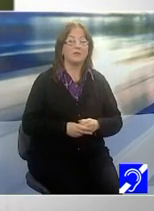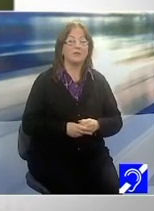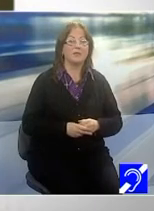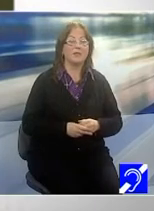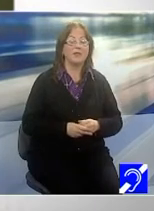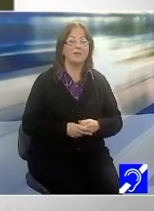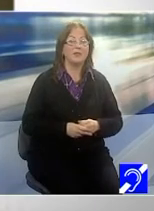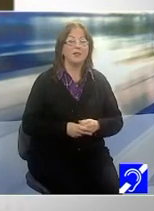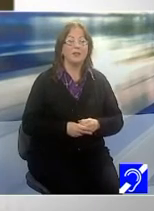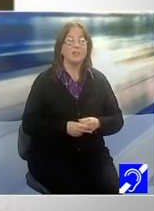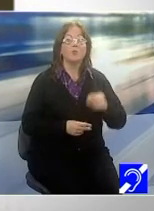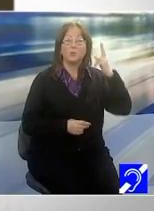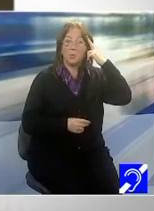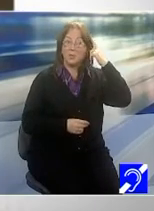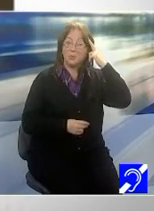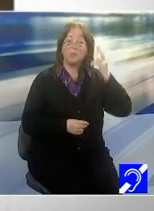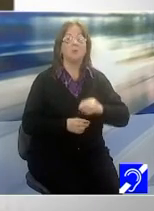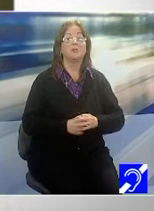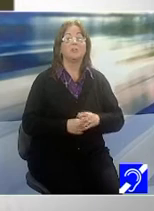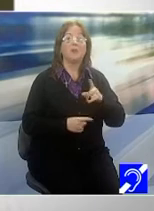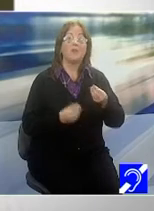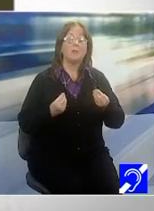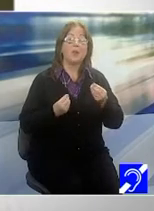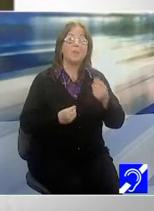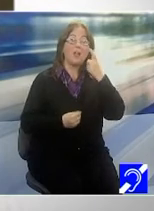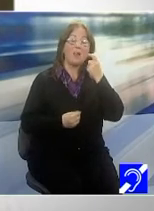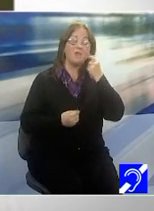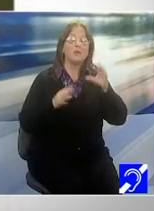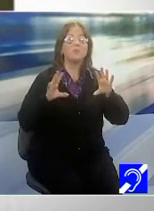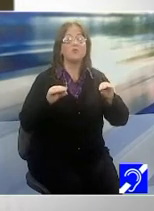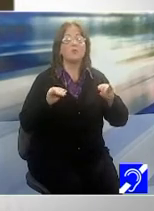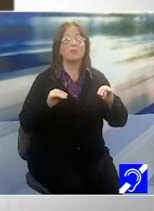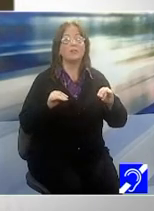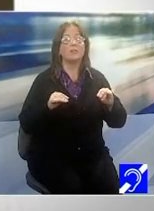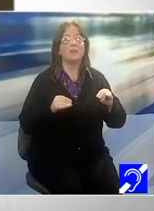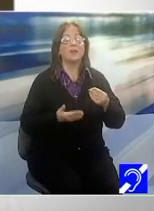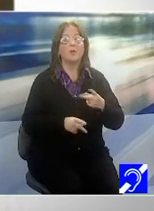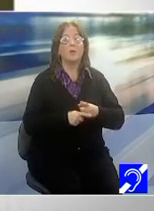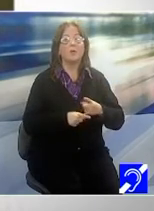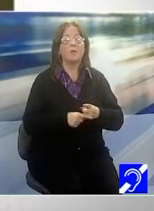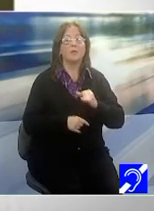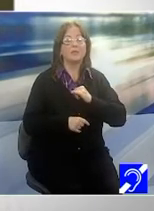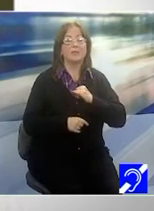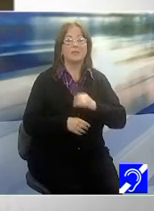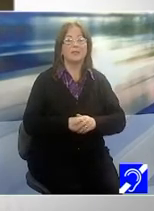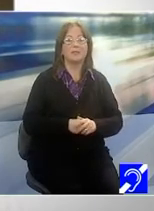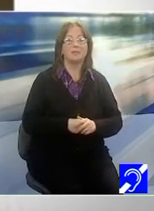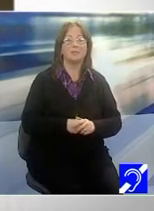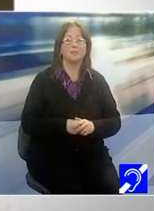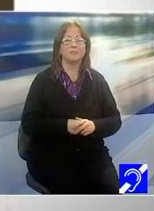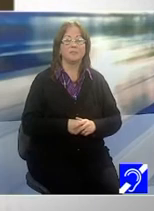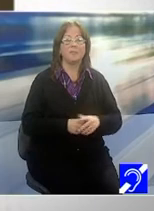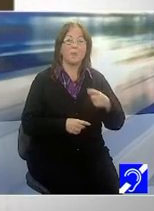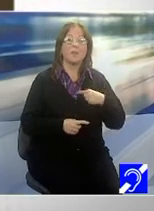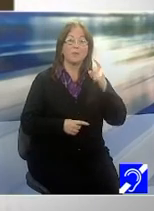Erau foarte cunoscători și doreau să afle foarte multe lucruri. V-am întrebat acest lucru în speranța că autoritățile